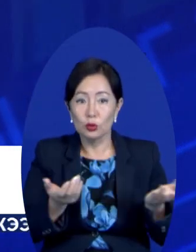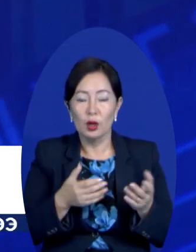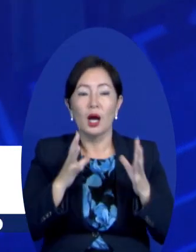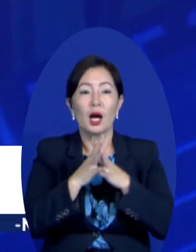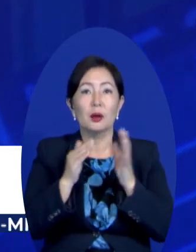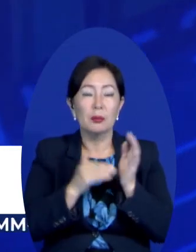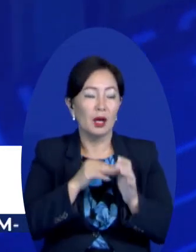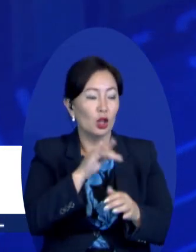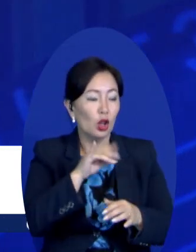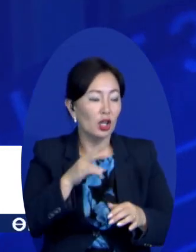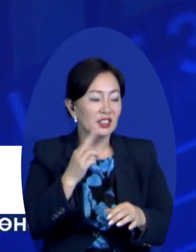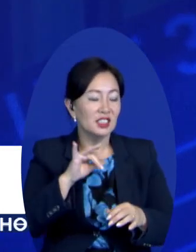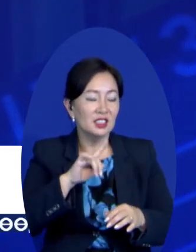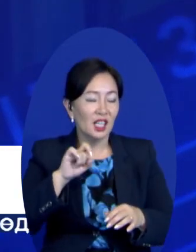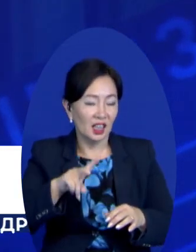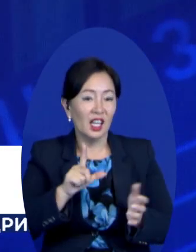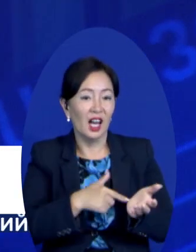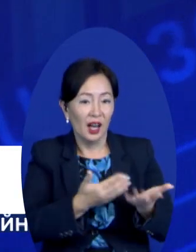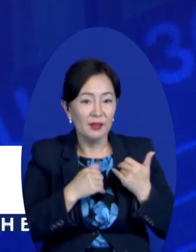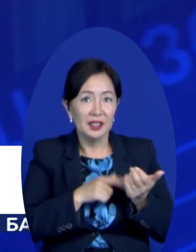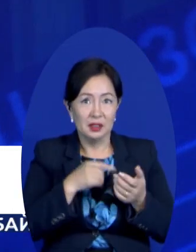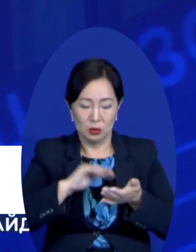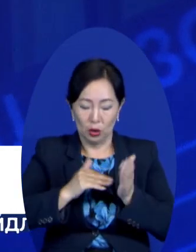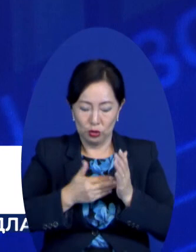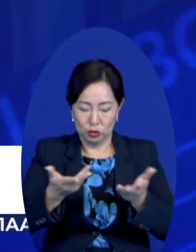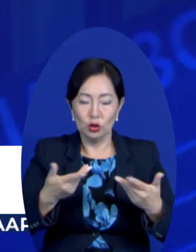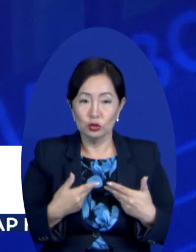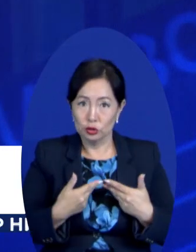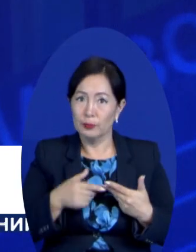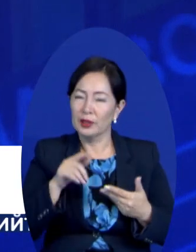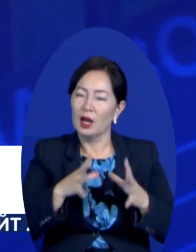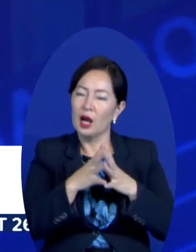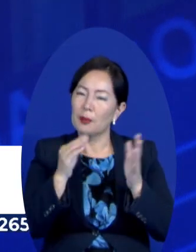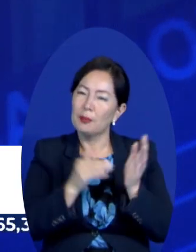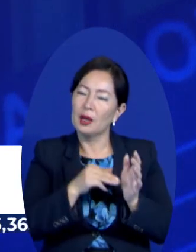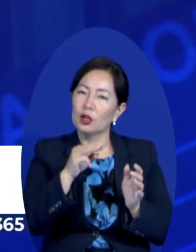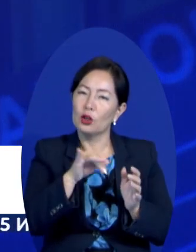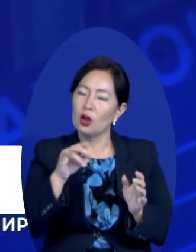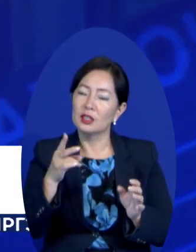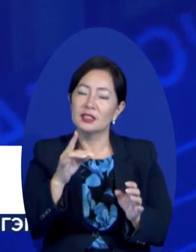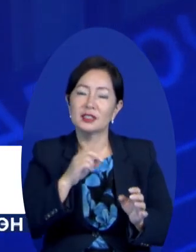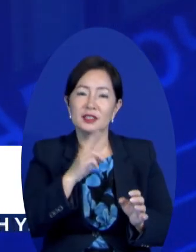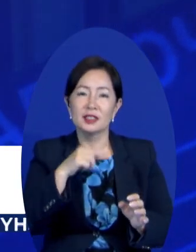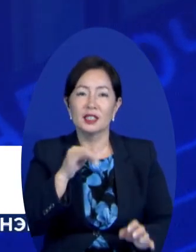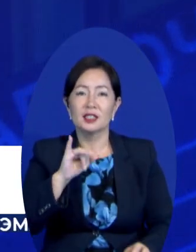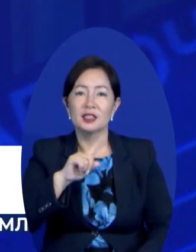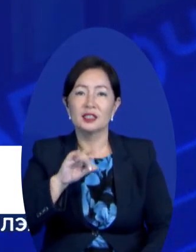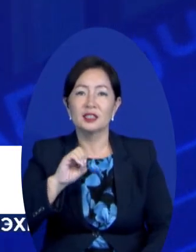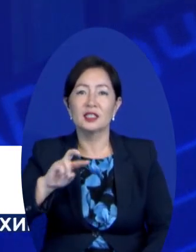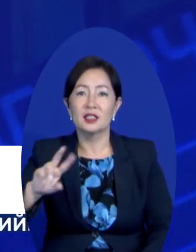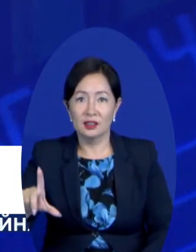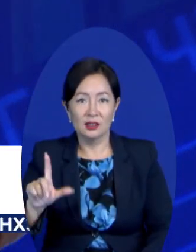100,000 орчим тонн дизел шаардагдана гэдэг тооцоолол байгаа. Тэгэхээр 100,000 орчим тонн тэр дизелийг бол энэ